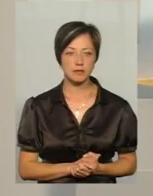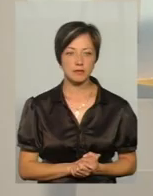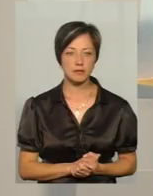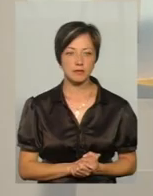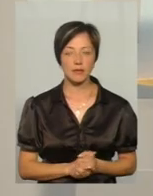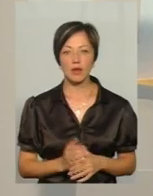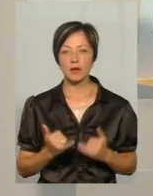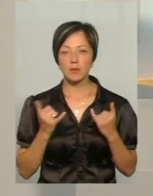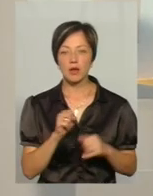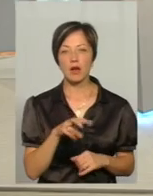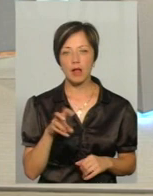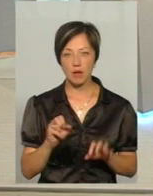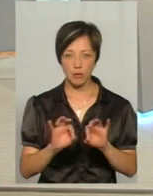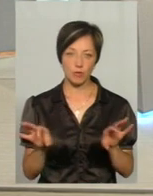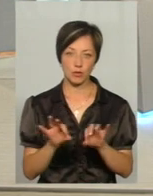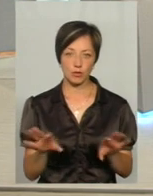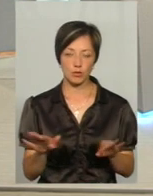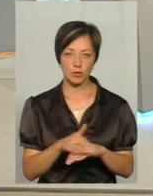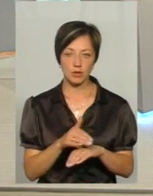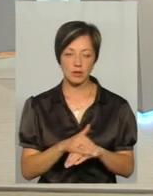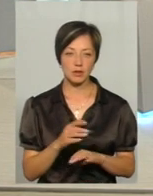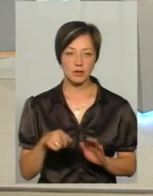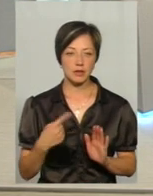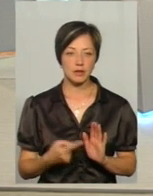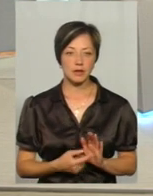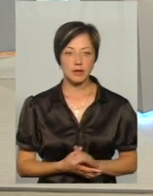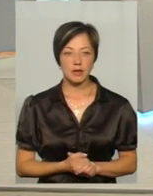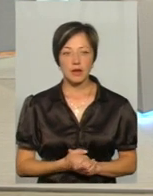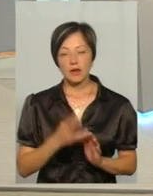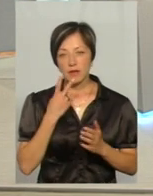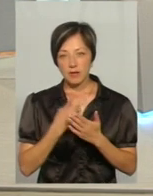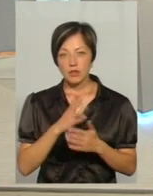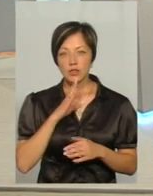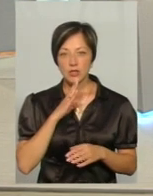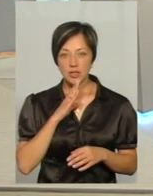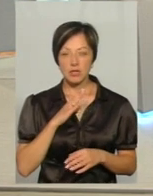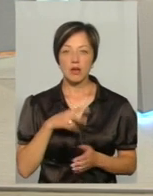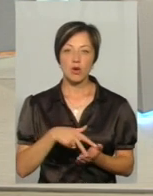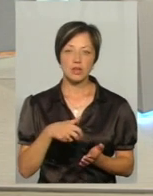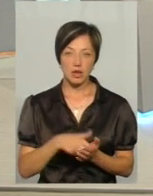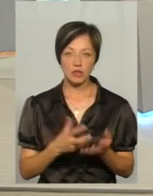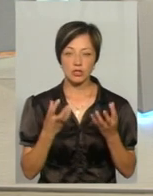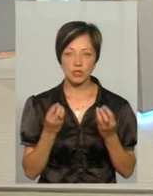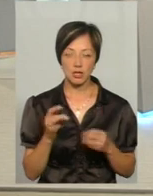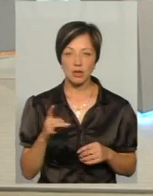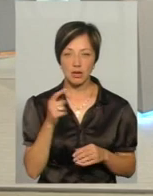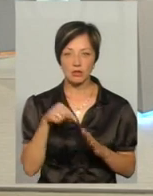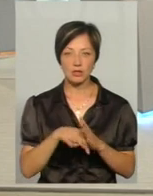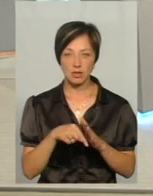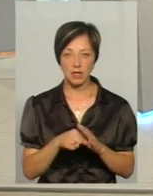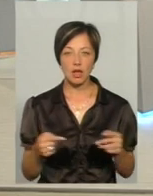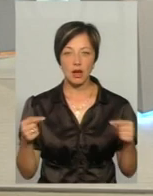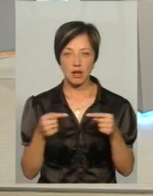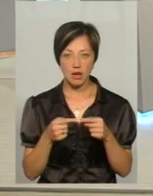Пані Алло, от прокоментуйте. Ну, тут видно, що, можливо, жінка розкаюється. Це ще раз говорить про те, що